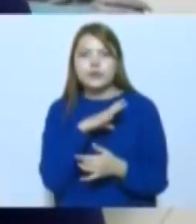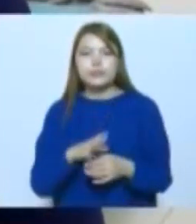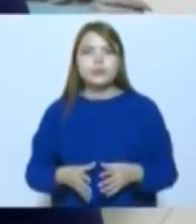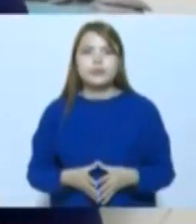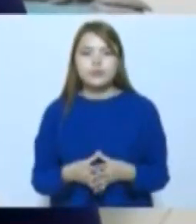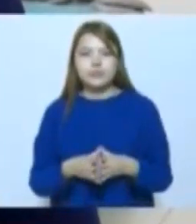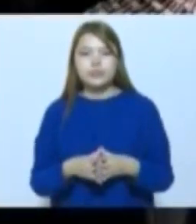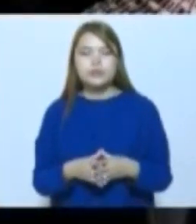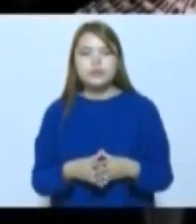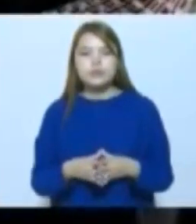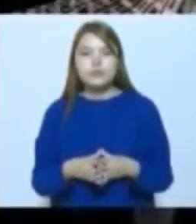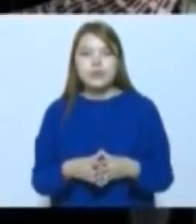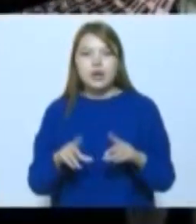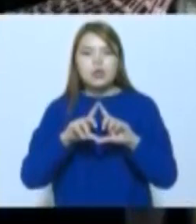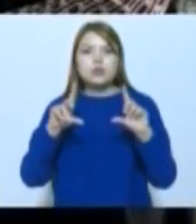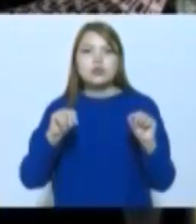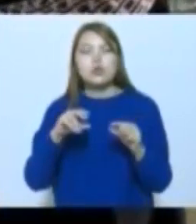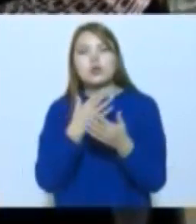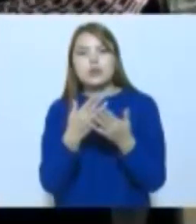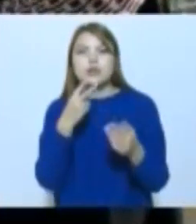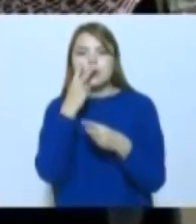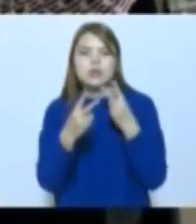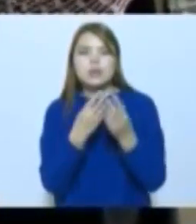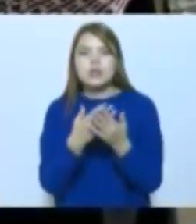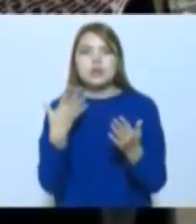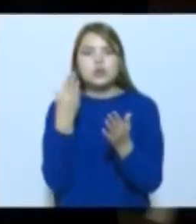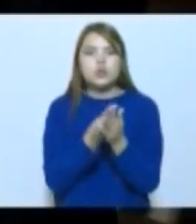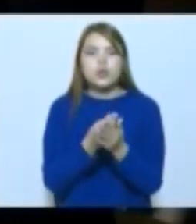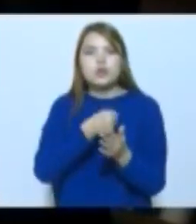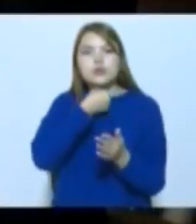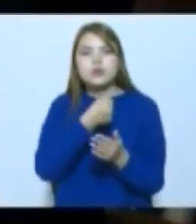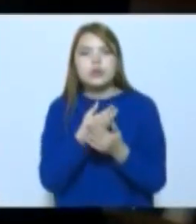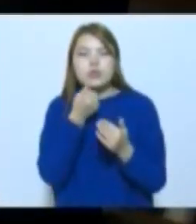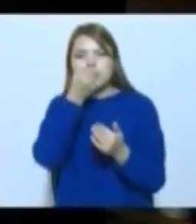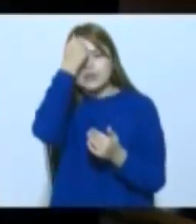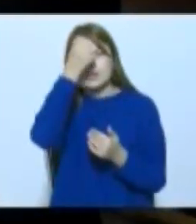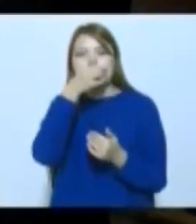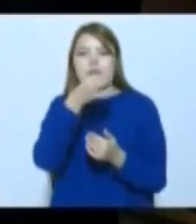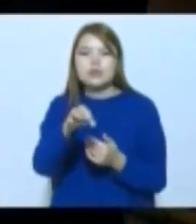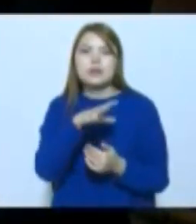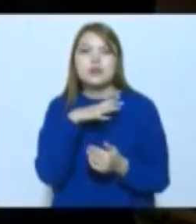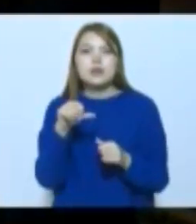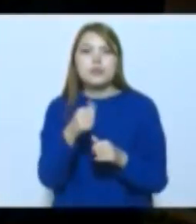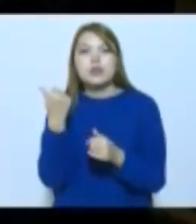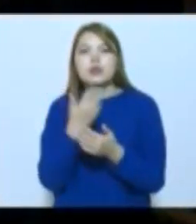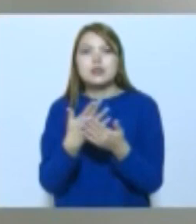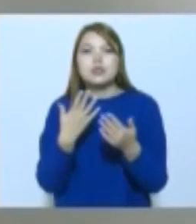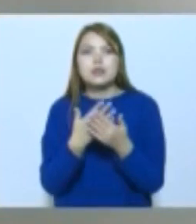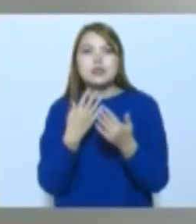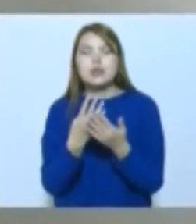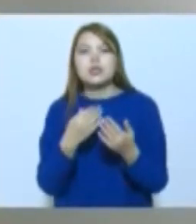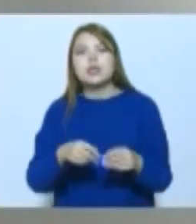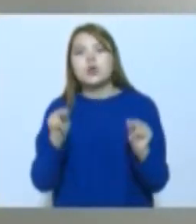көпшілікке ұсынғымыз келді. Мектеп ұжымы мереке күні өз ардагерлеріне алғыс айтуды да ұмытпады. Алдымен ұжым алдыңғы